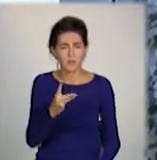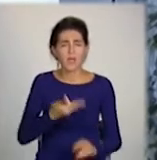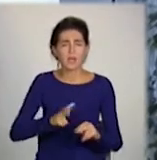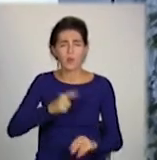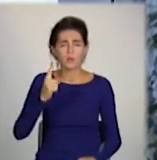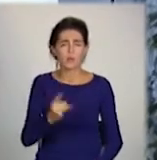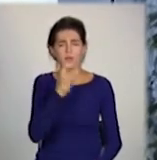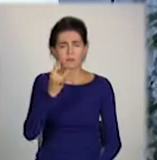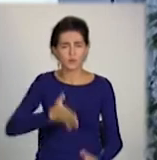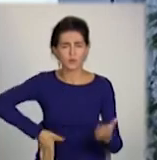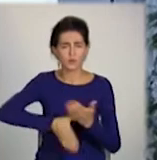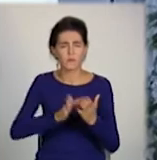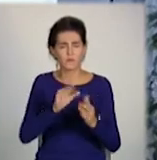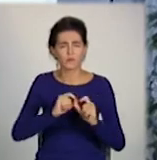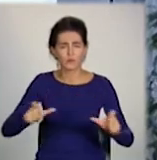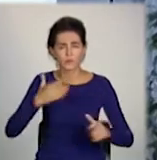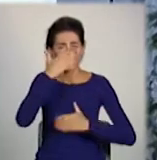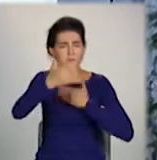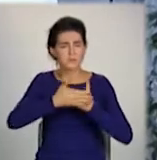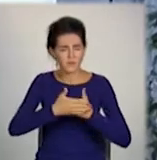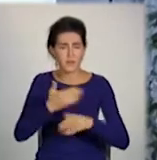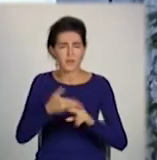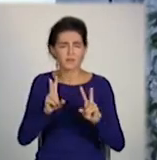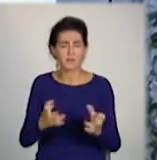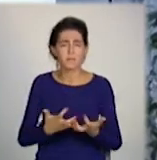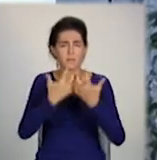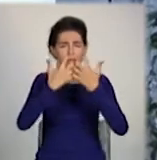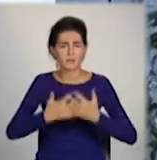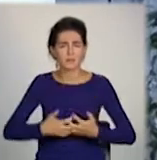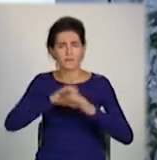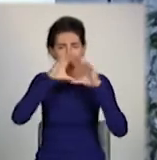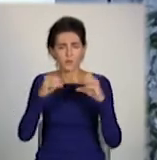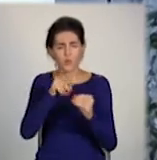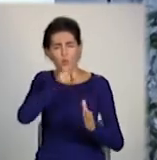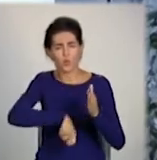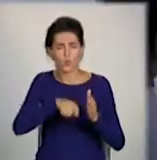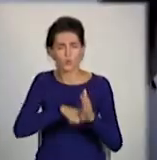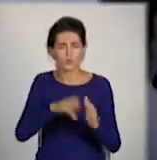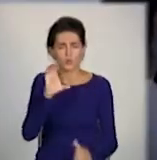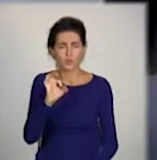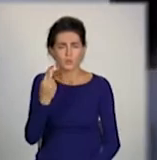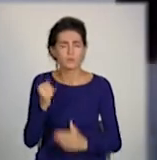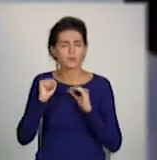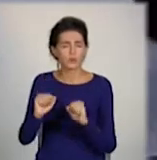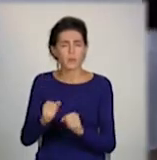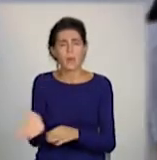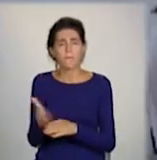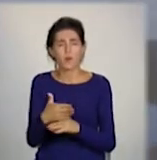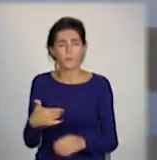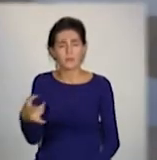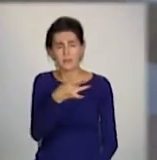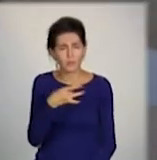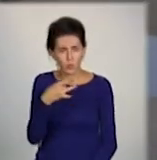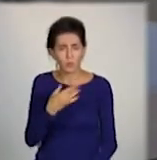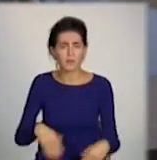допомога до школи, і порядком не передбачено механізму саме здійснення контролю органами соціального захисту. У Маріупольській територіальній